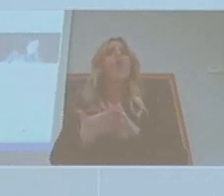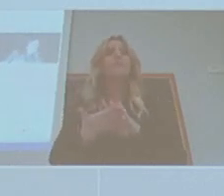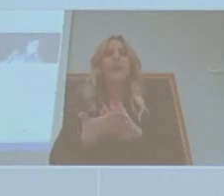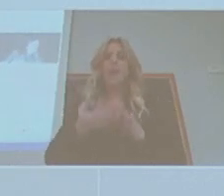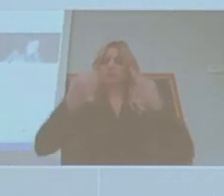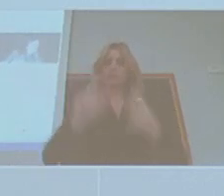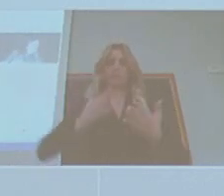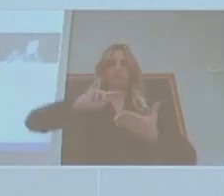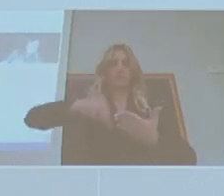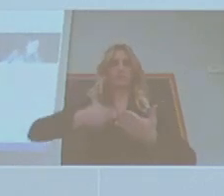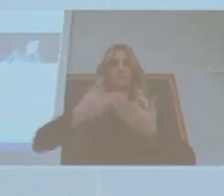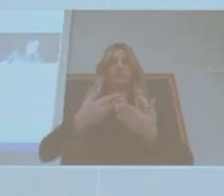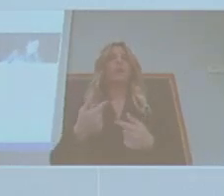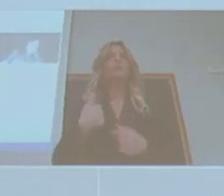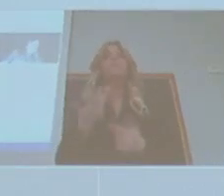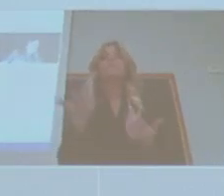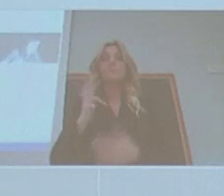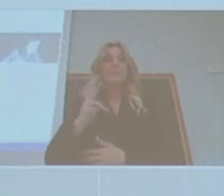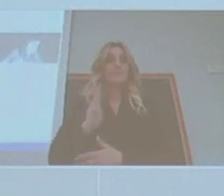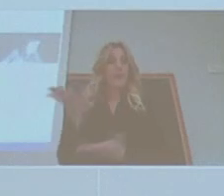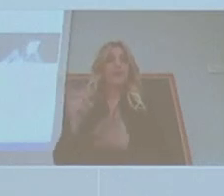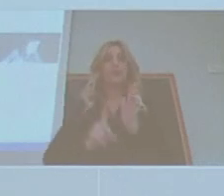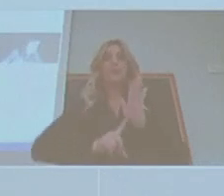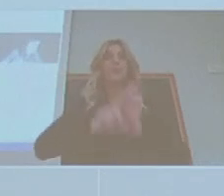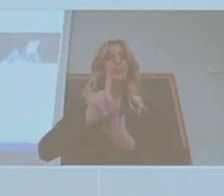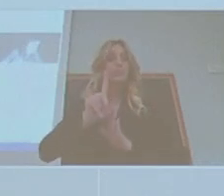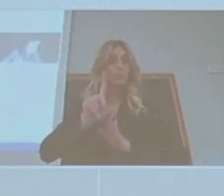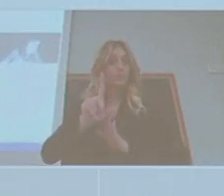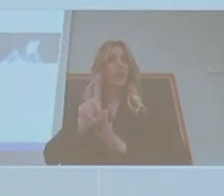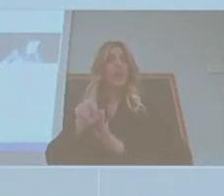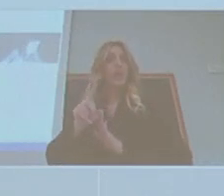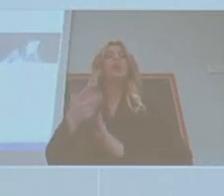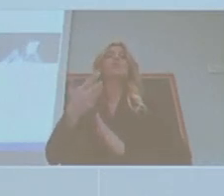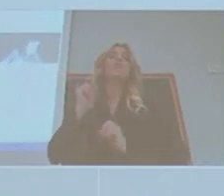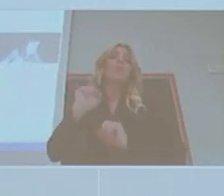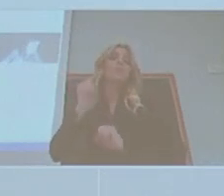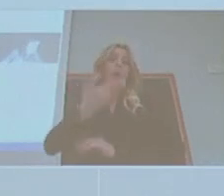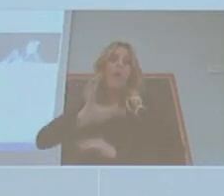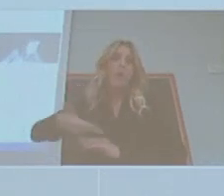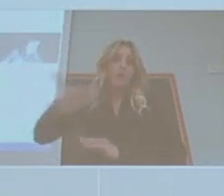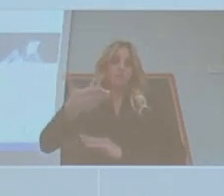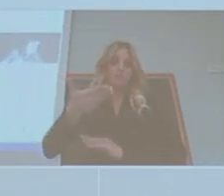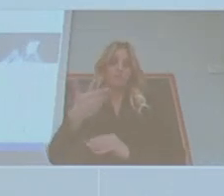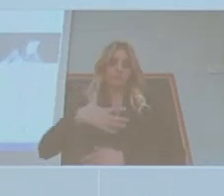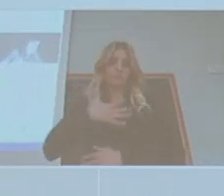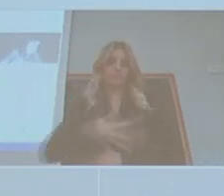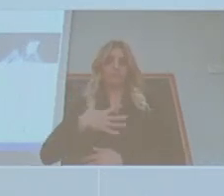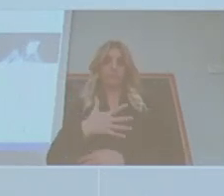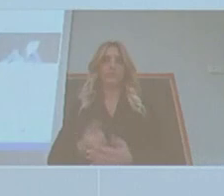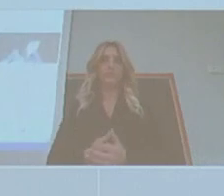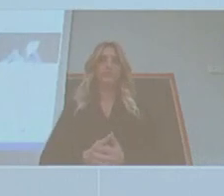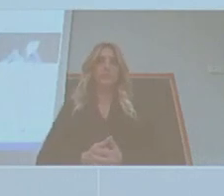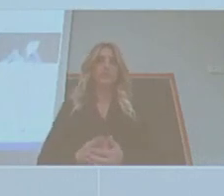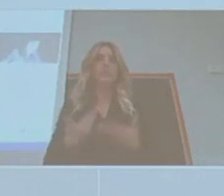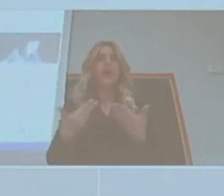firmato. Quindi questo, ci aspettiamo tutti quanti che questo sia il risultato al quale ambisce la fiera. Abbiamo al momento attuale più